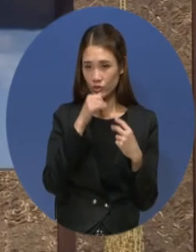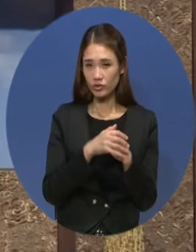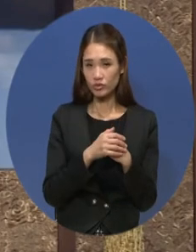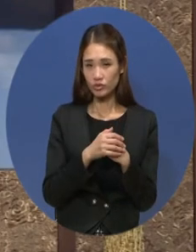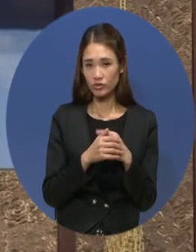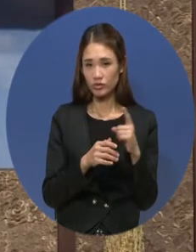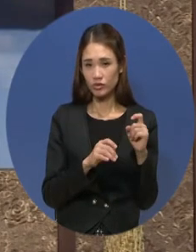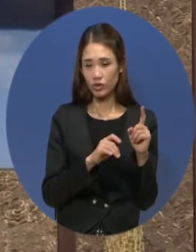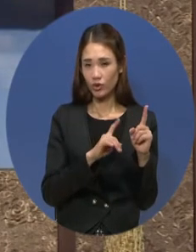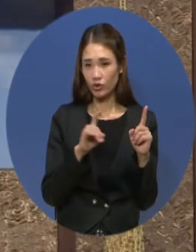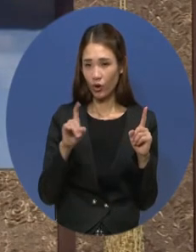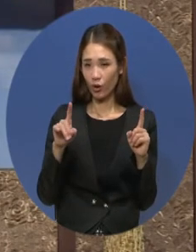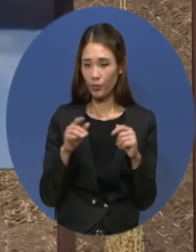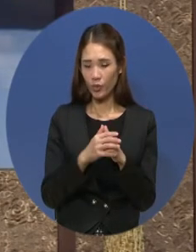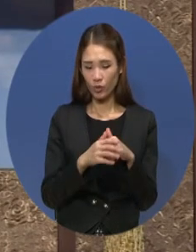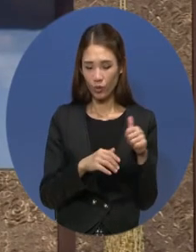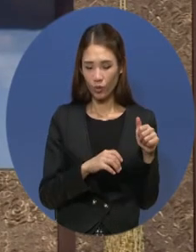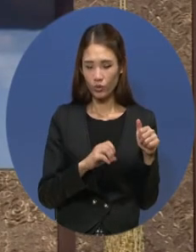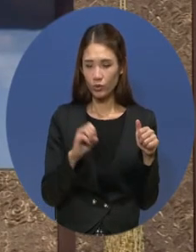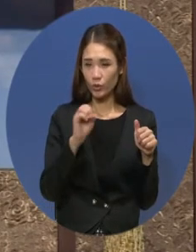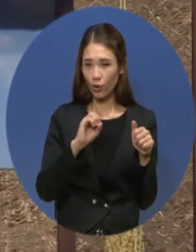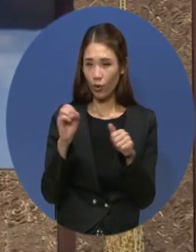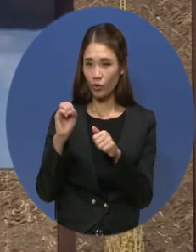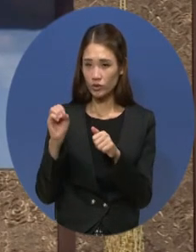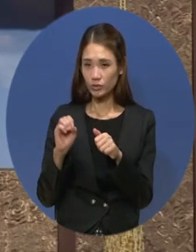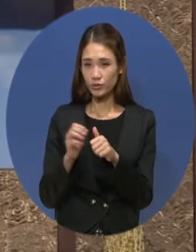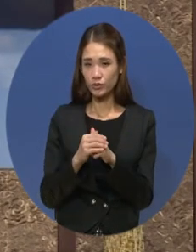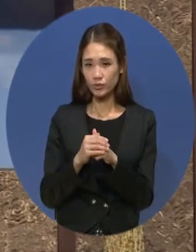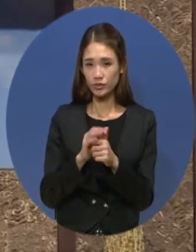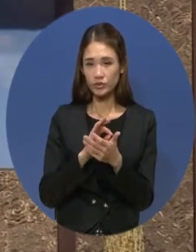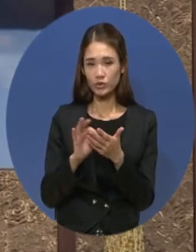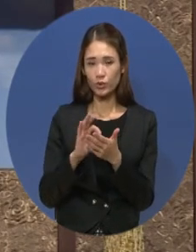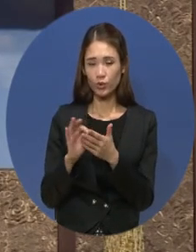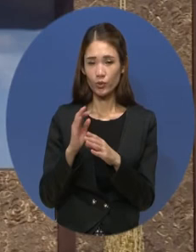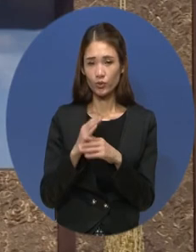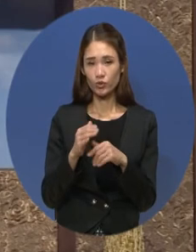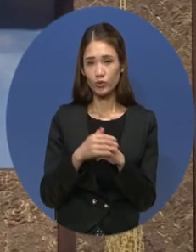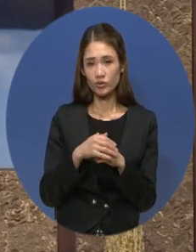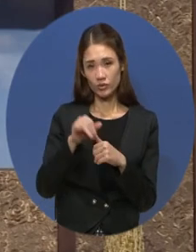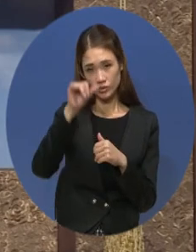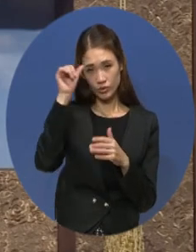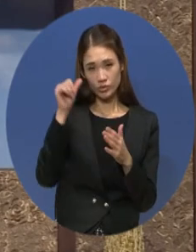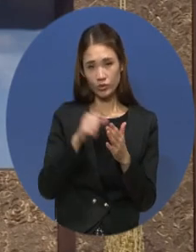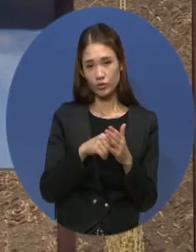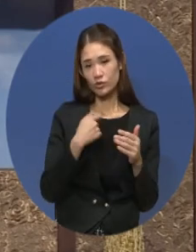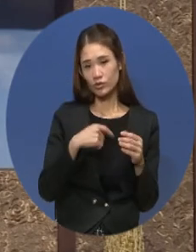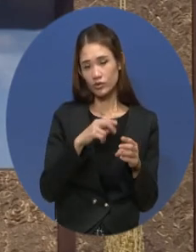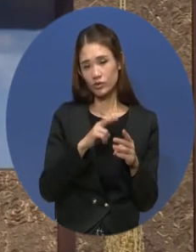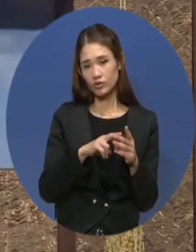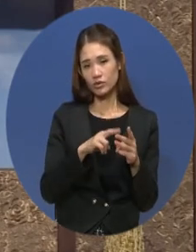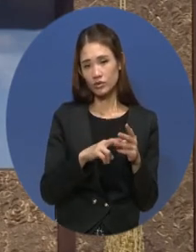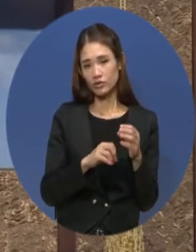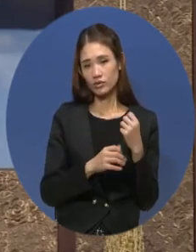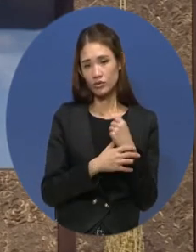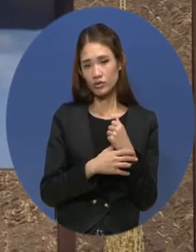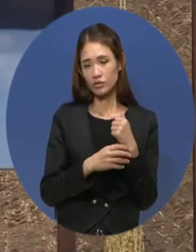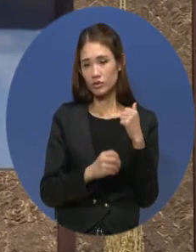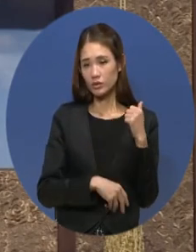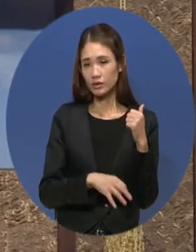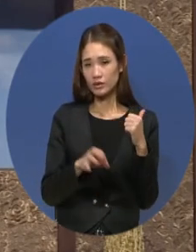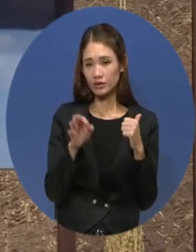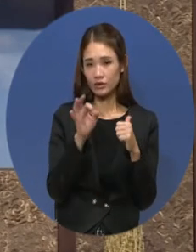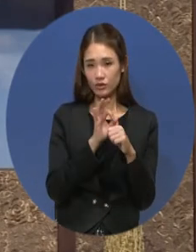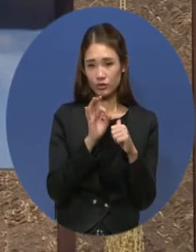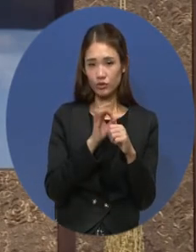11명 10 하며 각각 에서 50% 10 이렇게 이용하고 계시구요 예 또 평생 교육 센터 는 어순